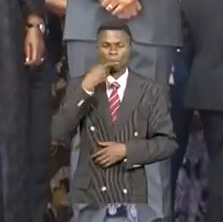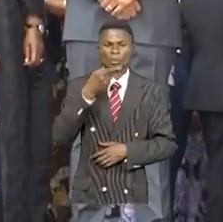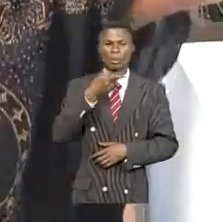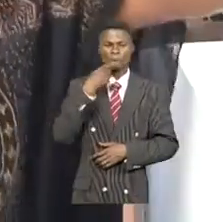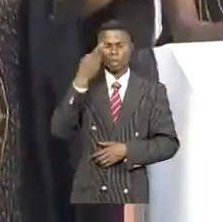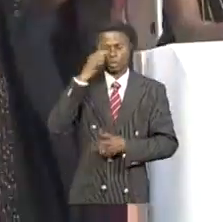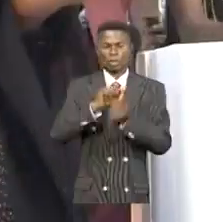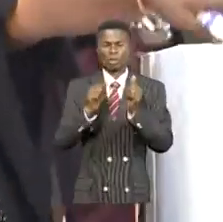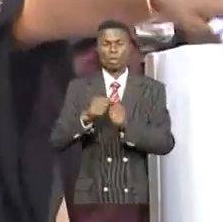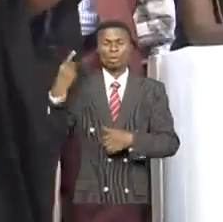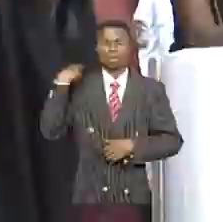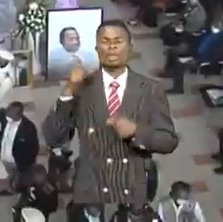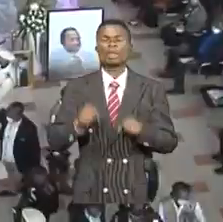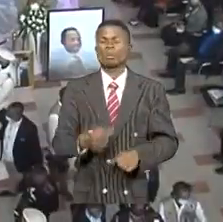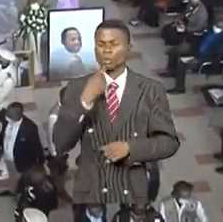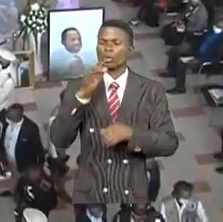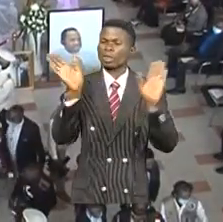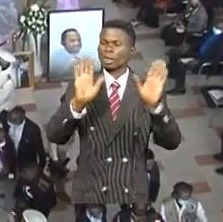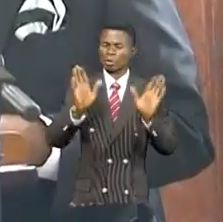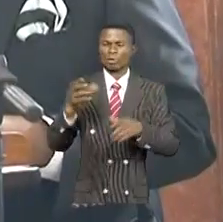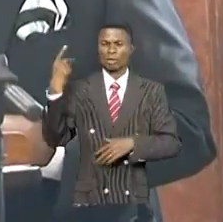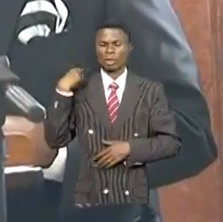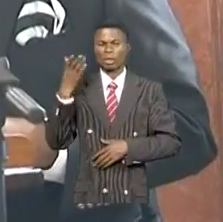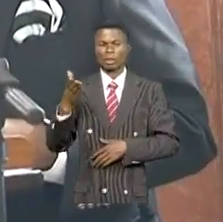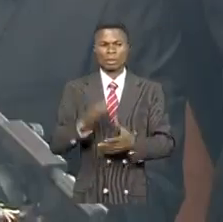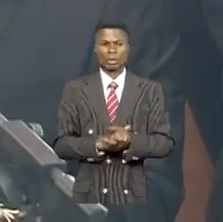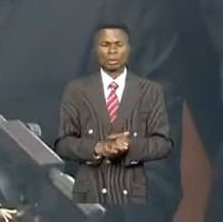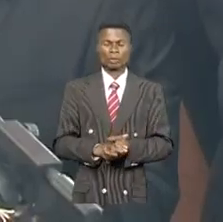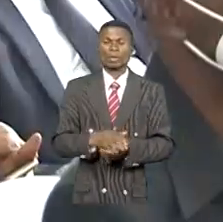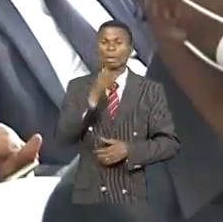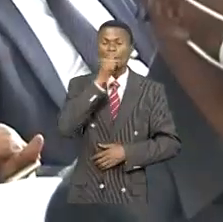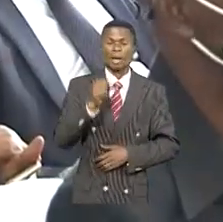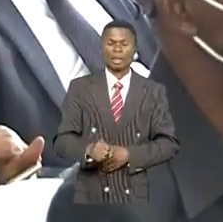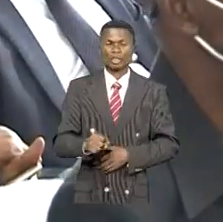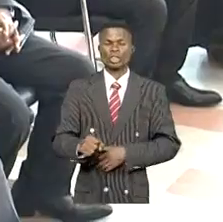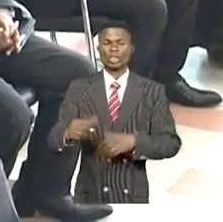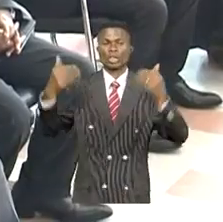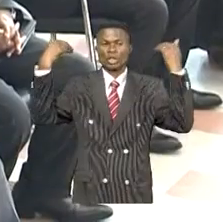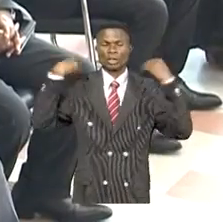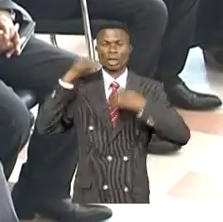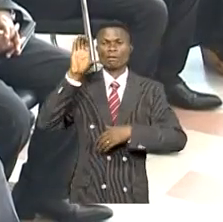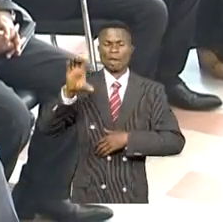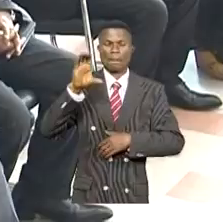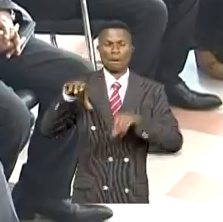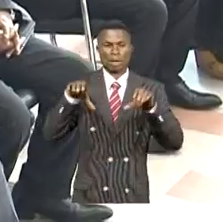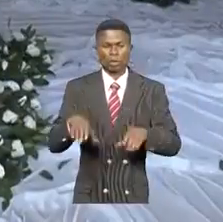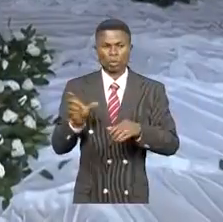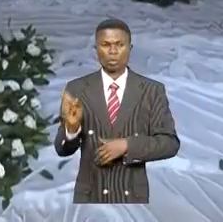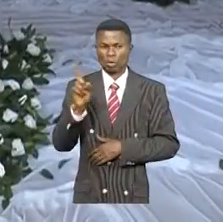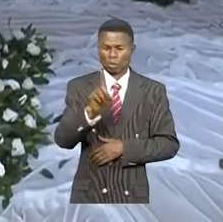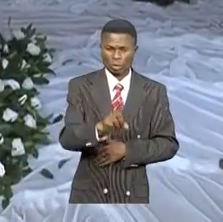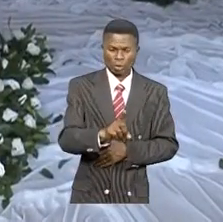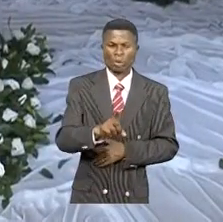lui ont rendu les derniers hommages. Jean-Claude Massangon, Jacques Joly et Délice Songa ont témoigné sur ce grand